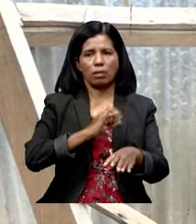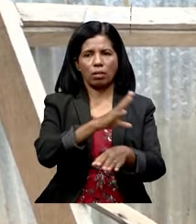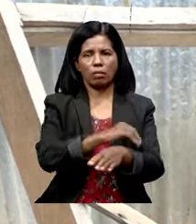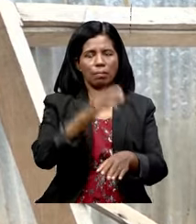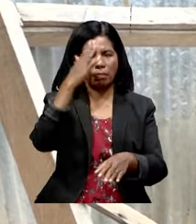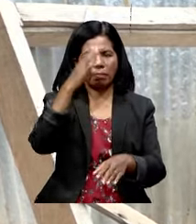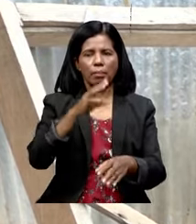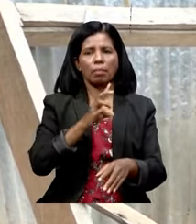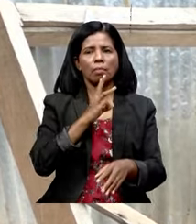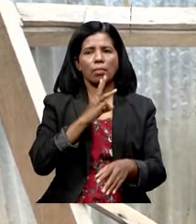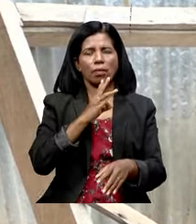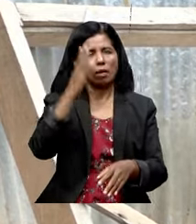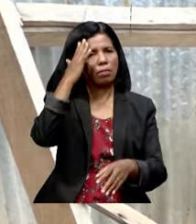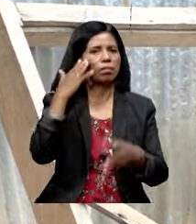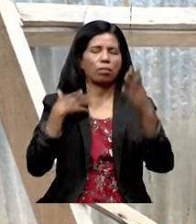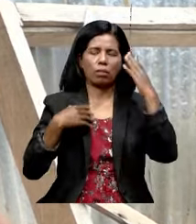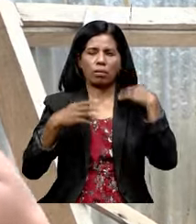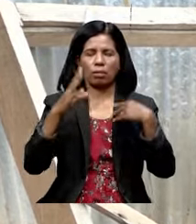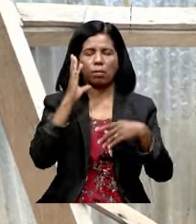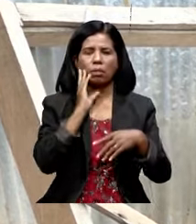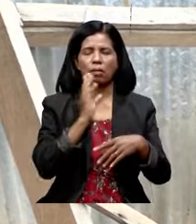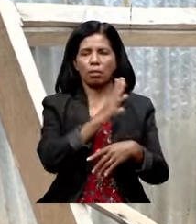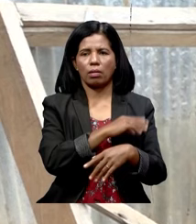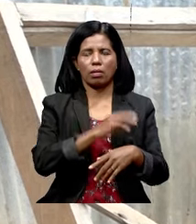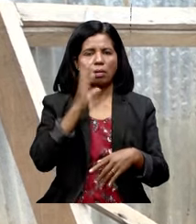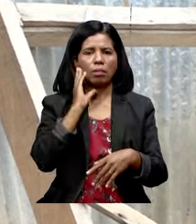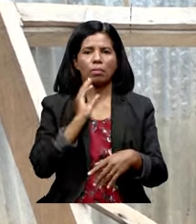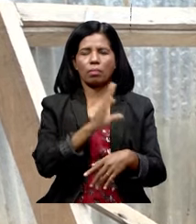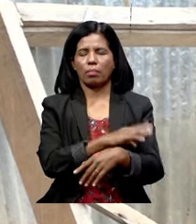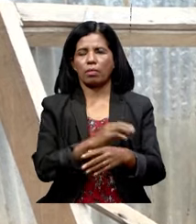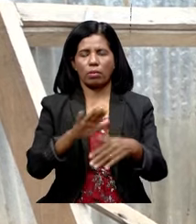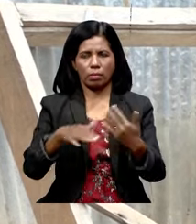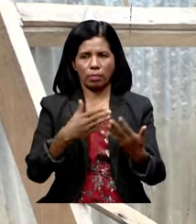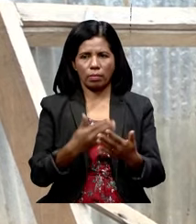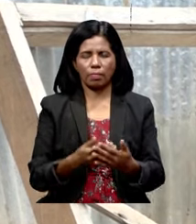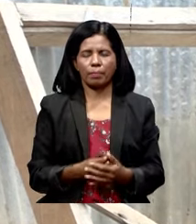sulintin hau nu ulun serne isi serne sulin hoto. Kamane